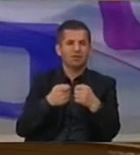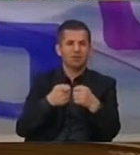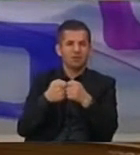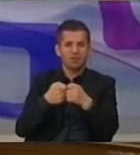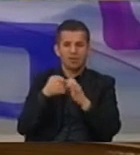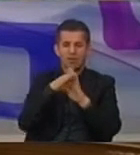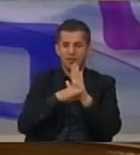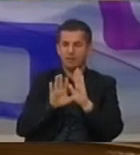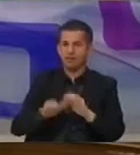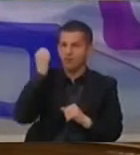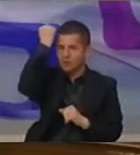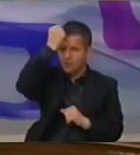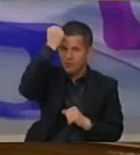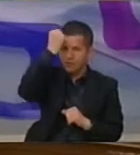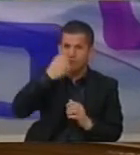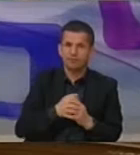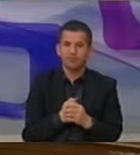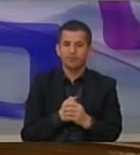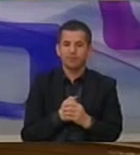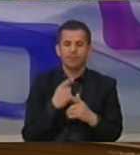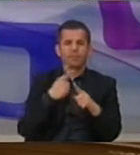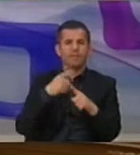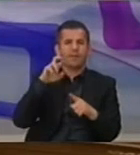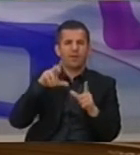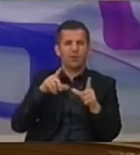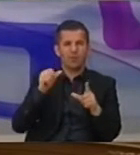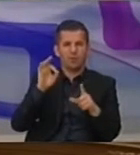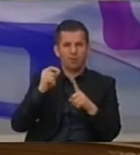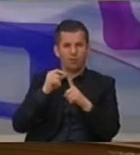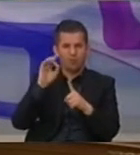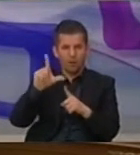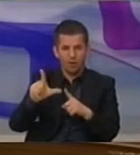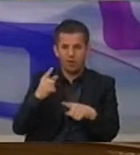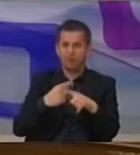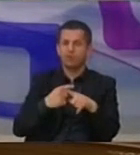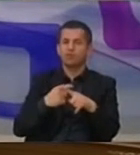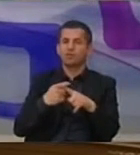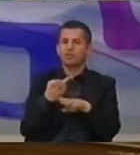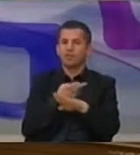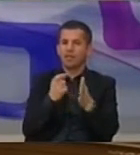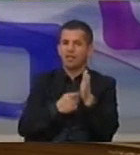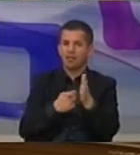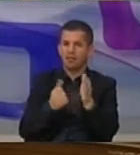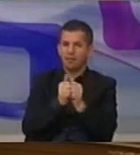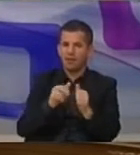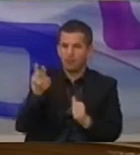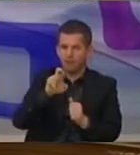të Kosovë me Europolin dhe vendet antare të BE-s veç e veç,